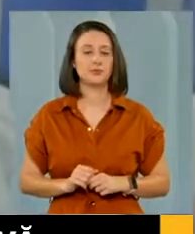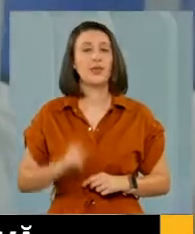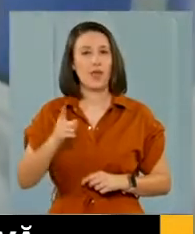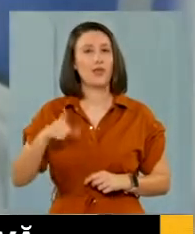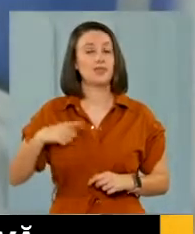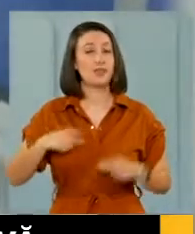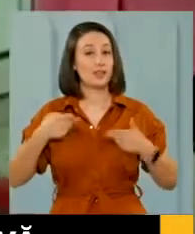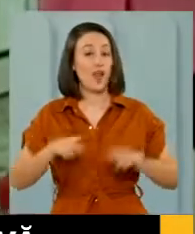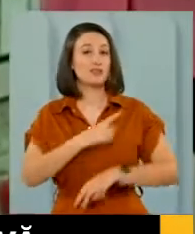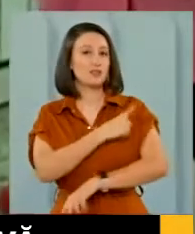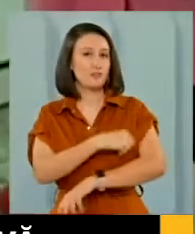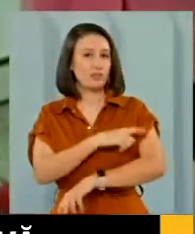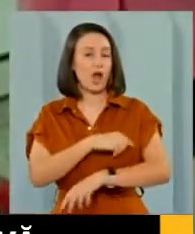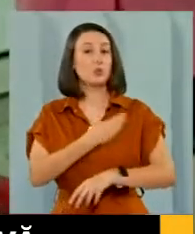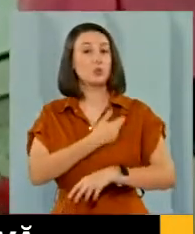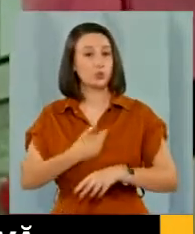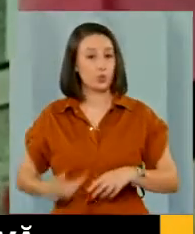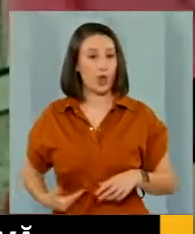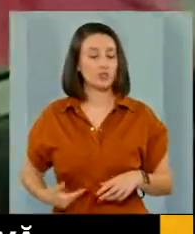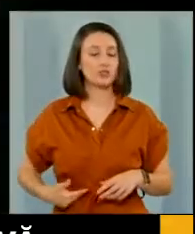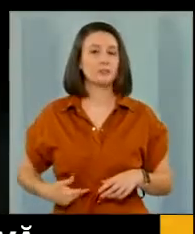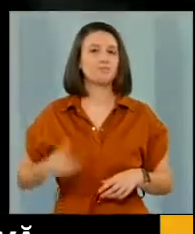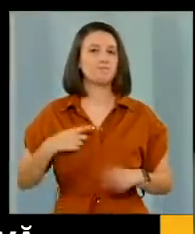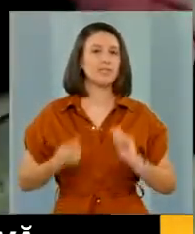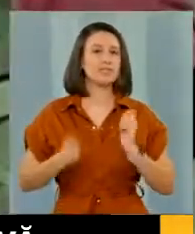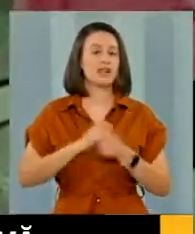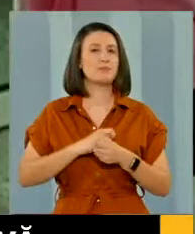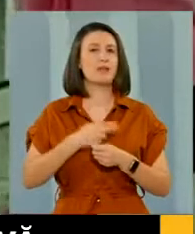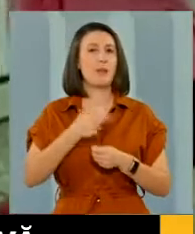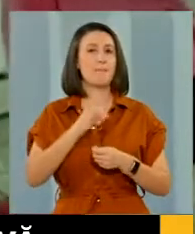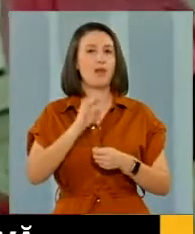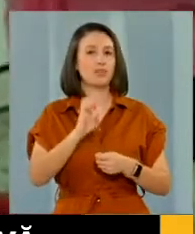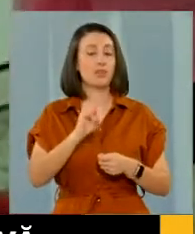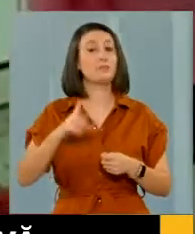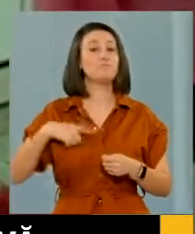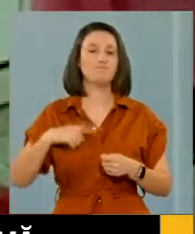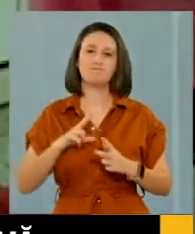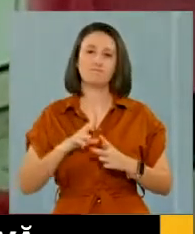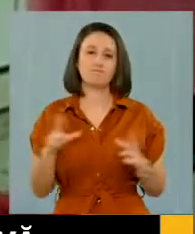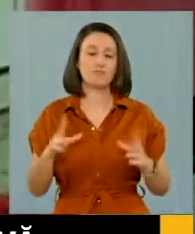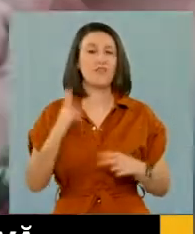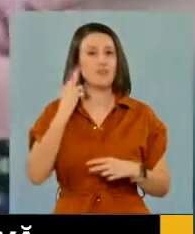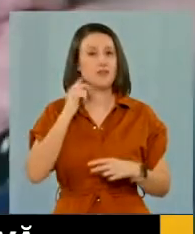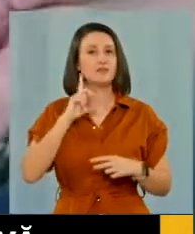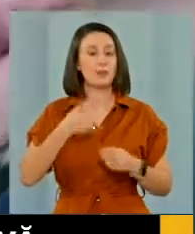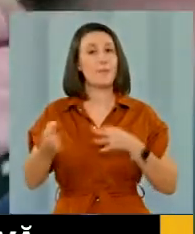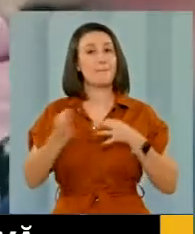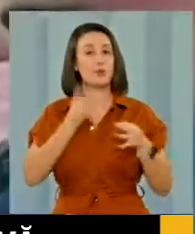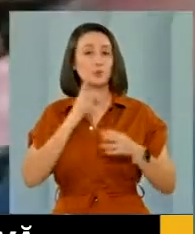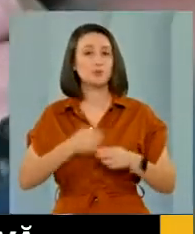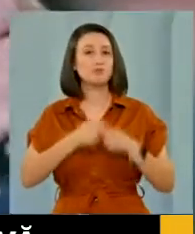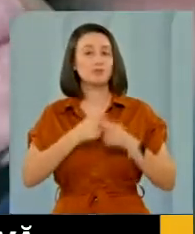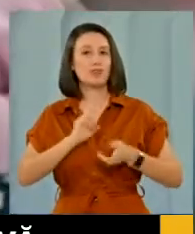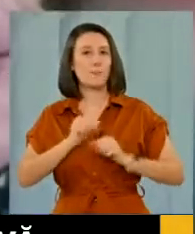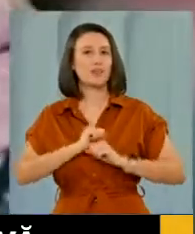în acest moment starea micuței care a trecut printr un transplant hepatic în urmă cu două săptămâni este critică iar fata necesită măsuri susținute